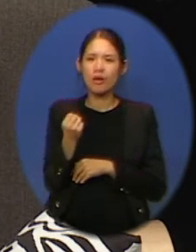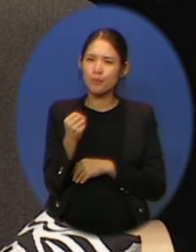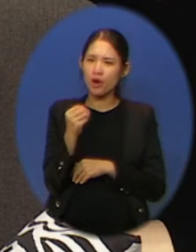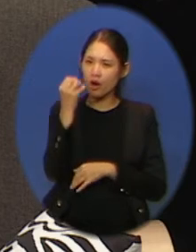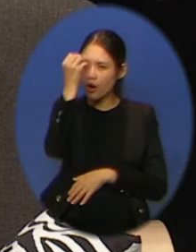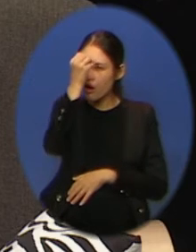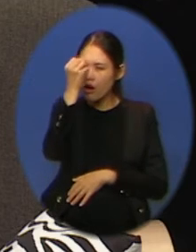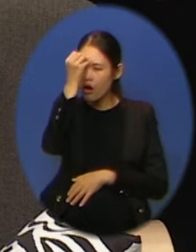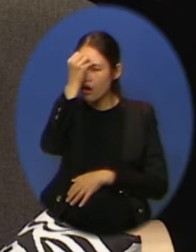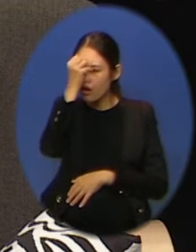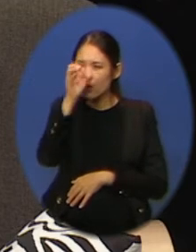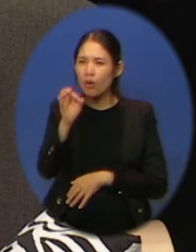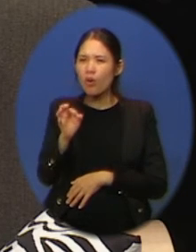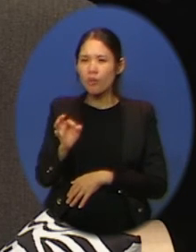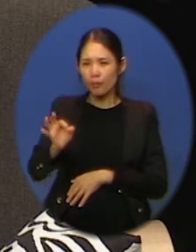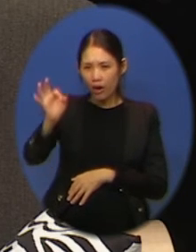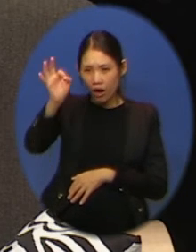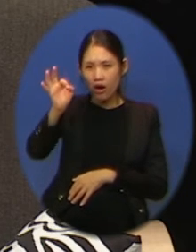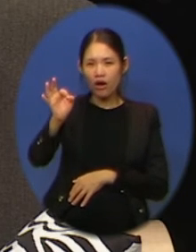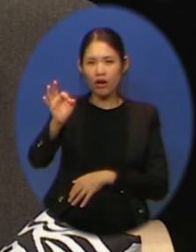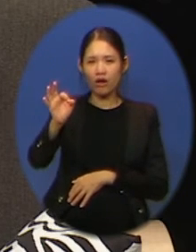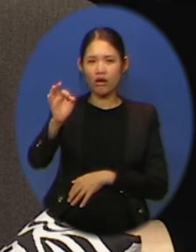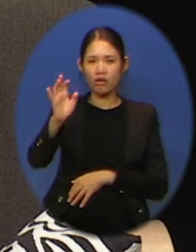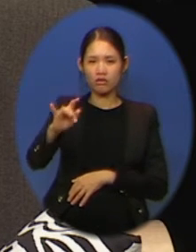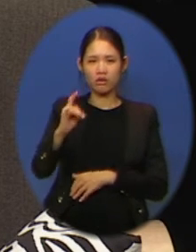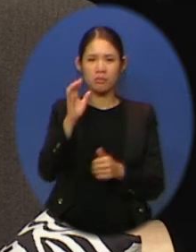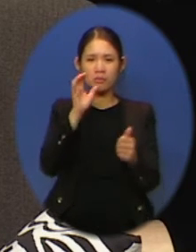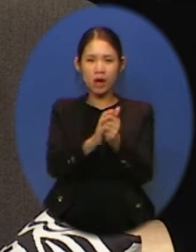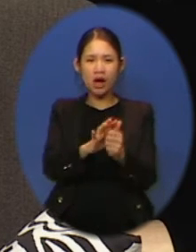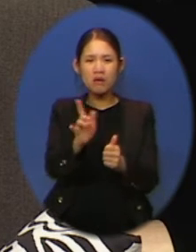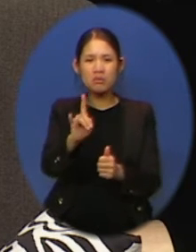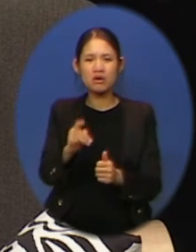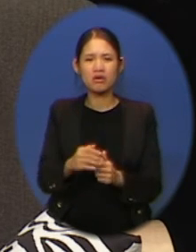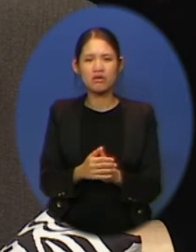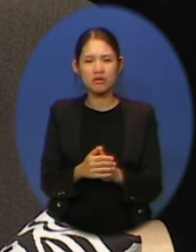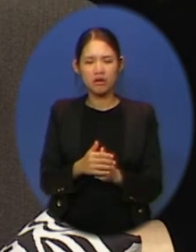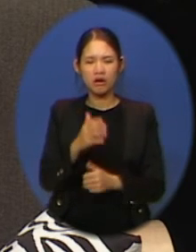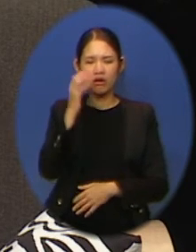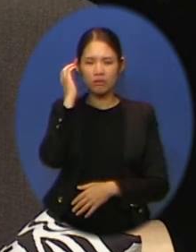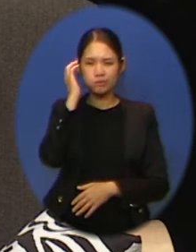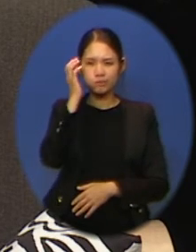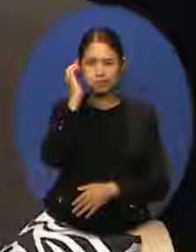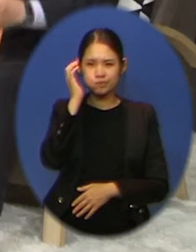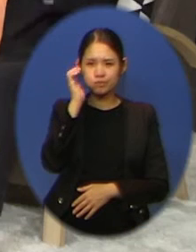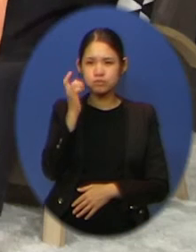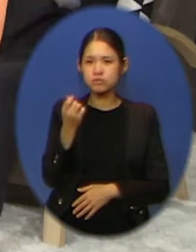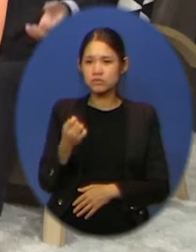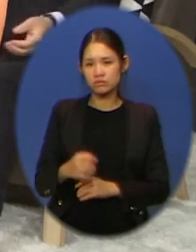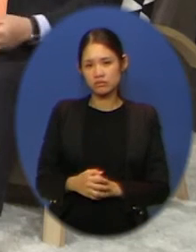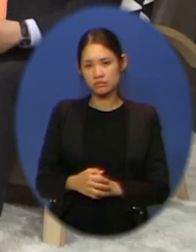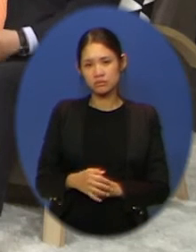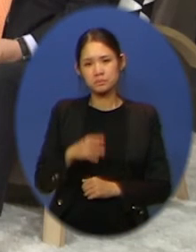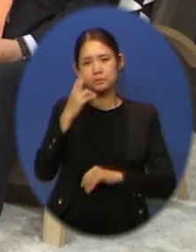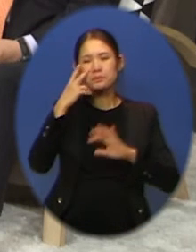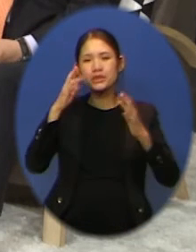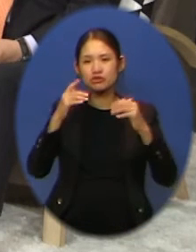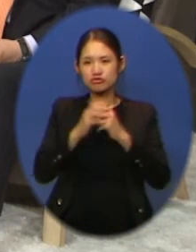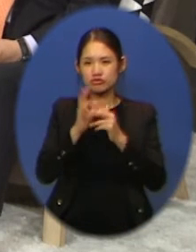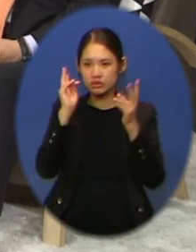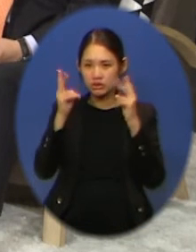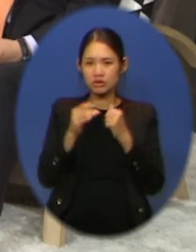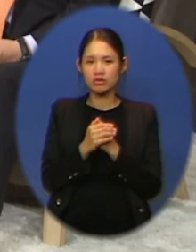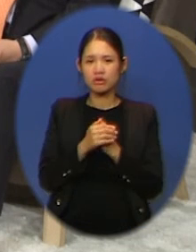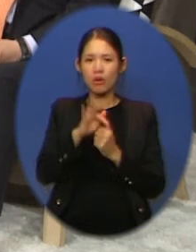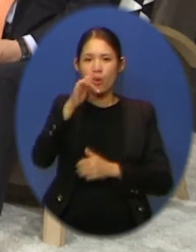돈인데 이걸 당신 내가 맡겠냐? 예. 이것도 곤란하지 않습니까? 어? 미국 기업인데. 그럼 더군다나